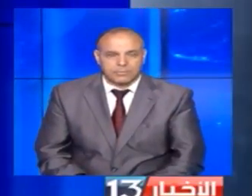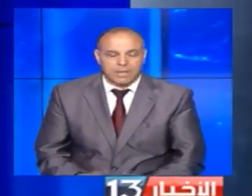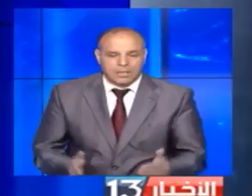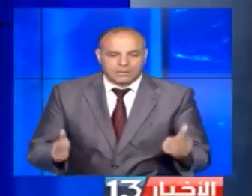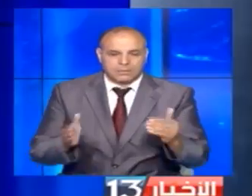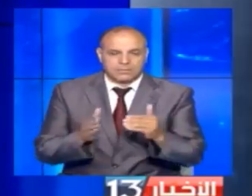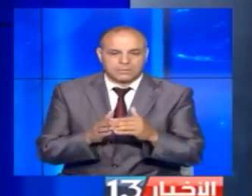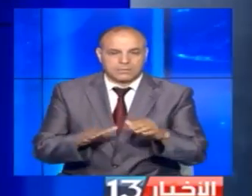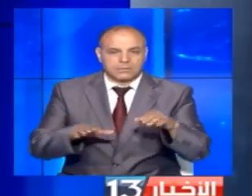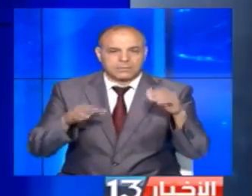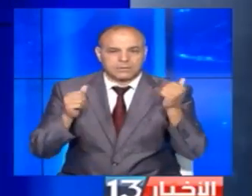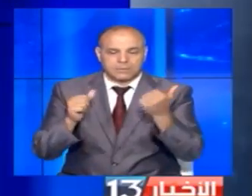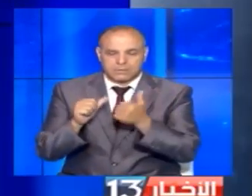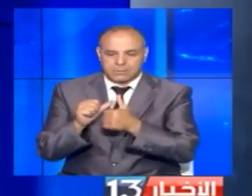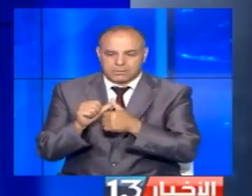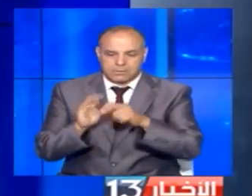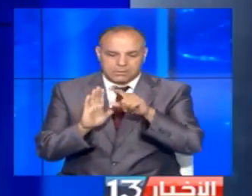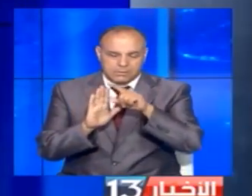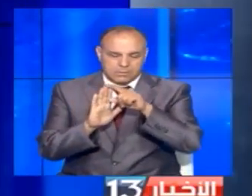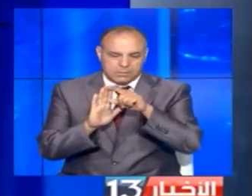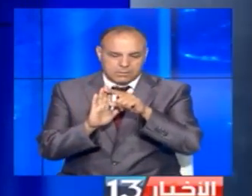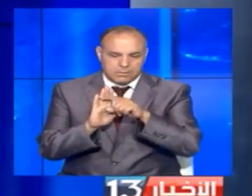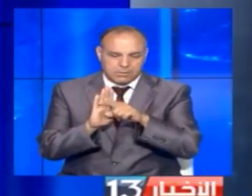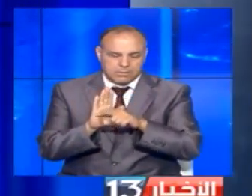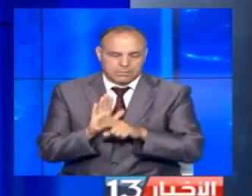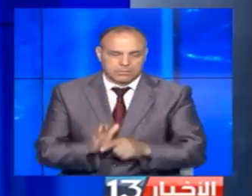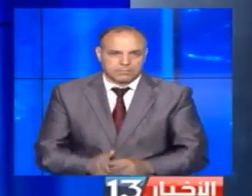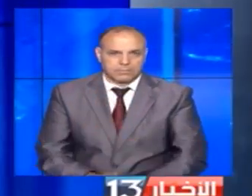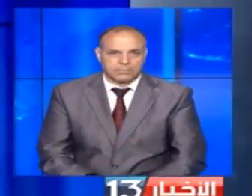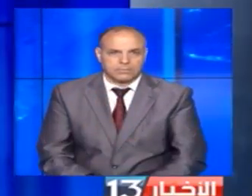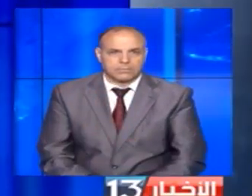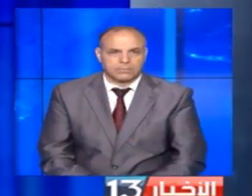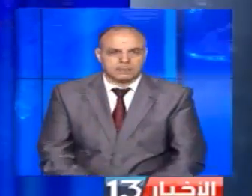نهاية النشرة مشاهدين الكرام، ونذكركم بالعناوين.